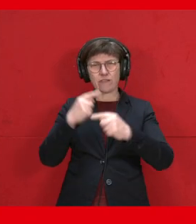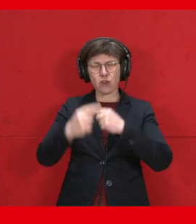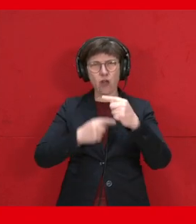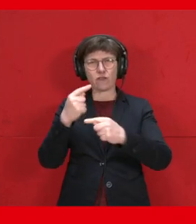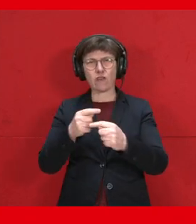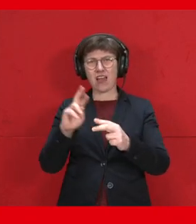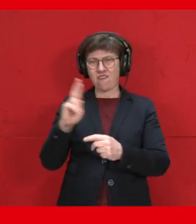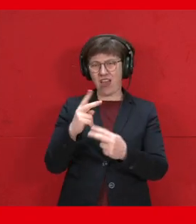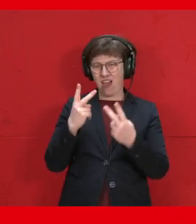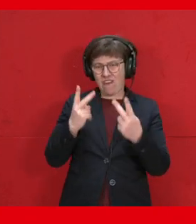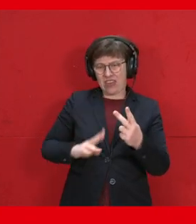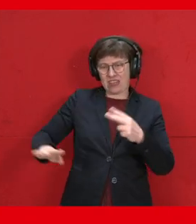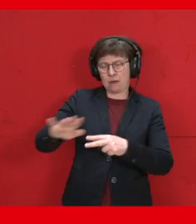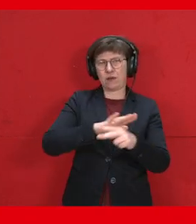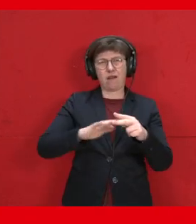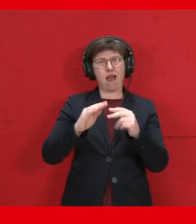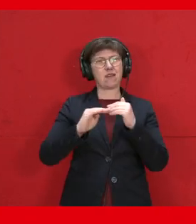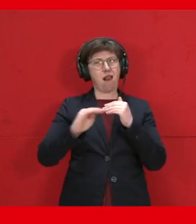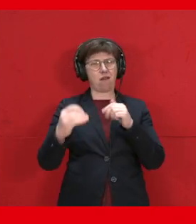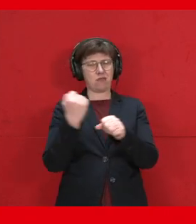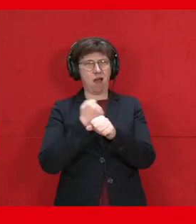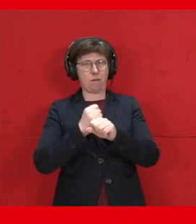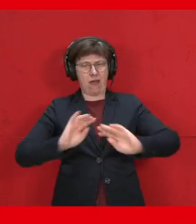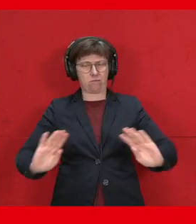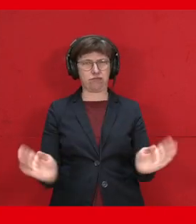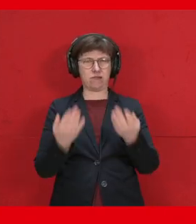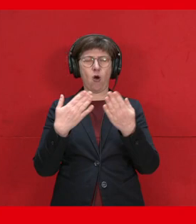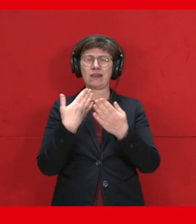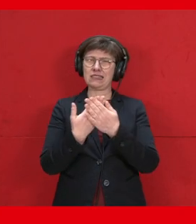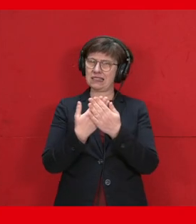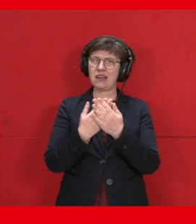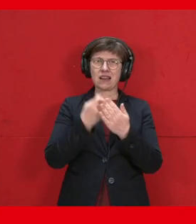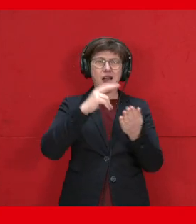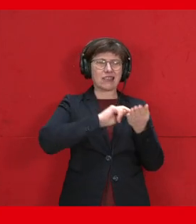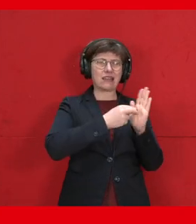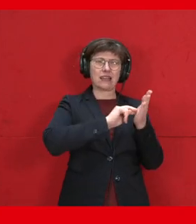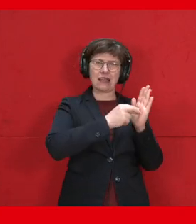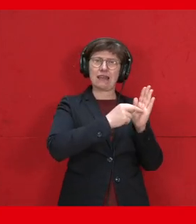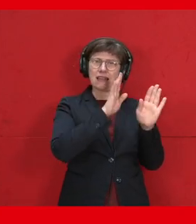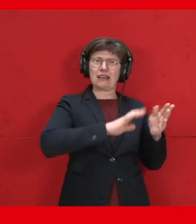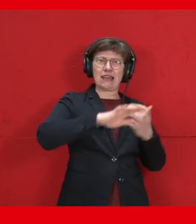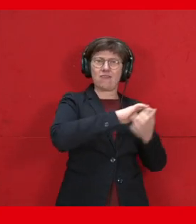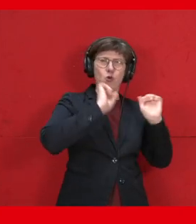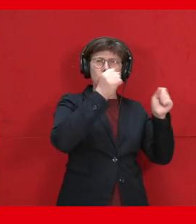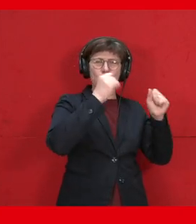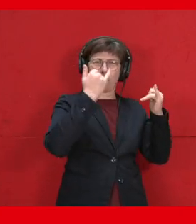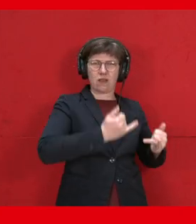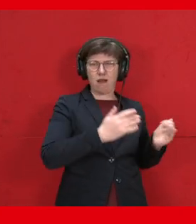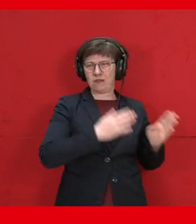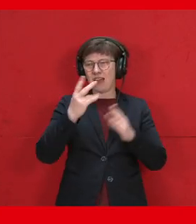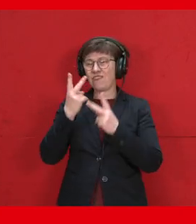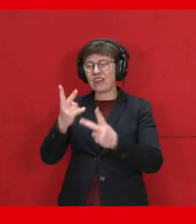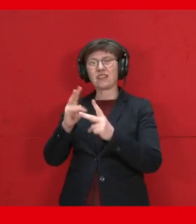denjenigen, die in diesem wichtigen Bereich unseres Landes arbeiten. Denn das gehört neben aller technologischen Revolution immer dazu.